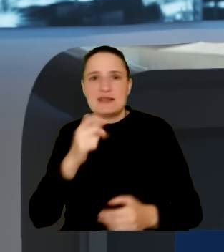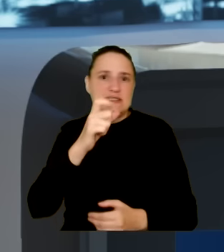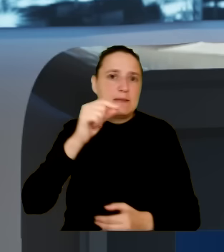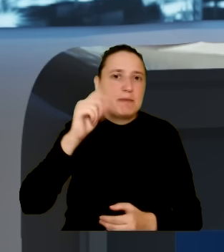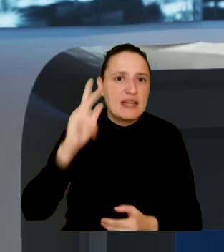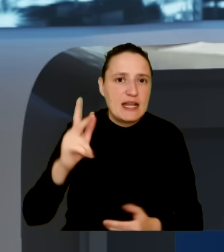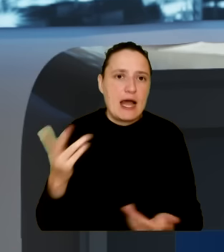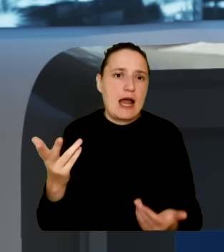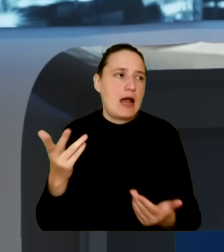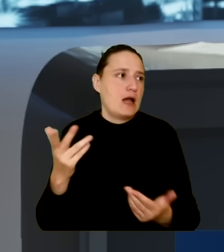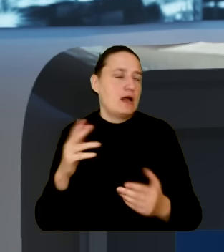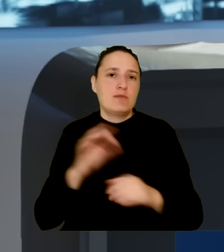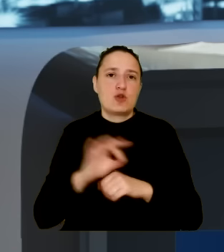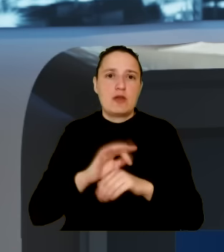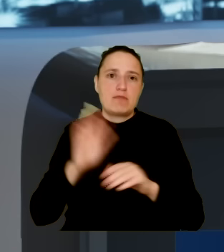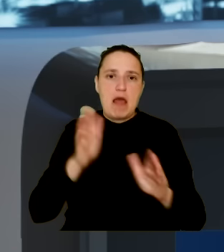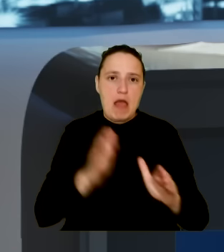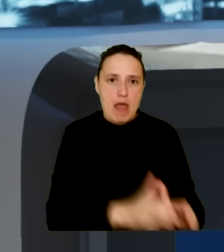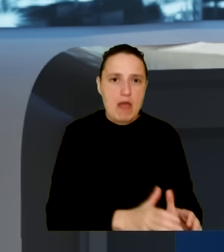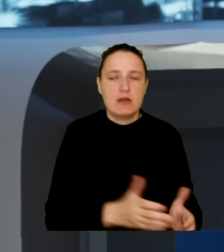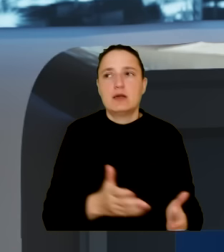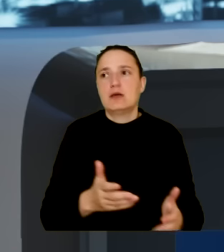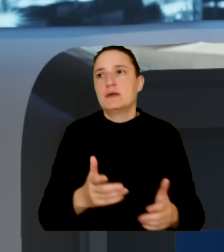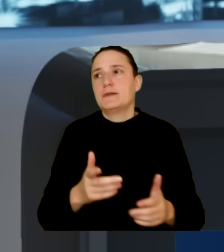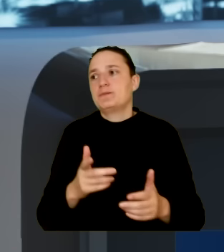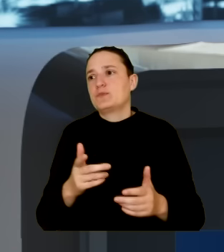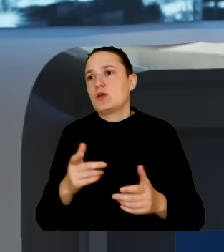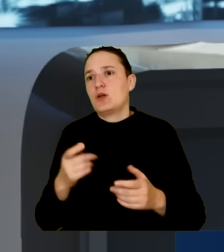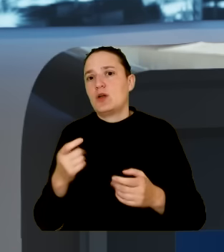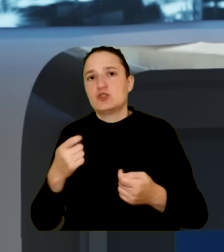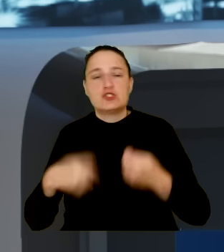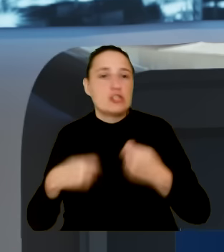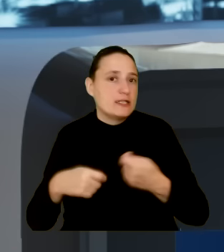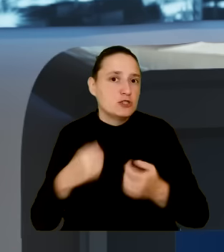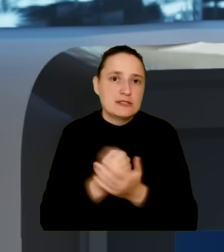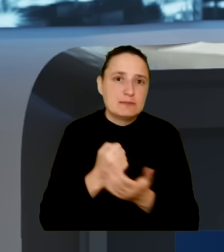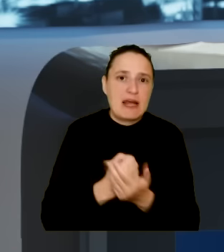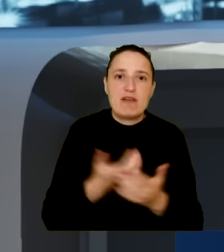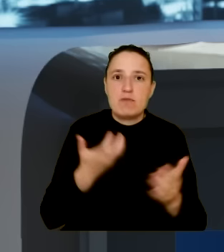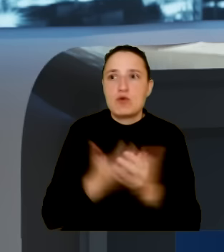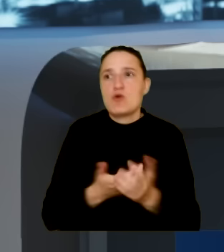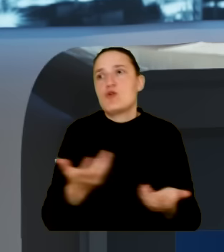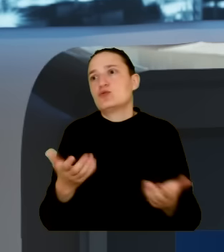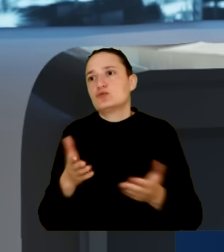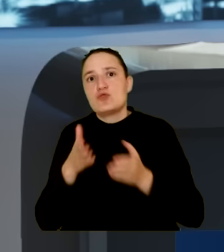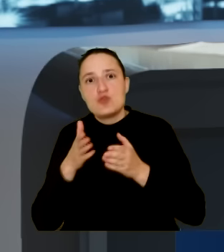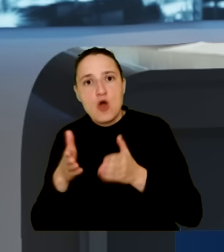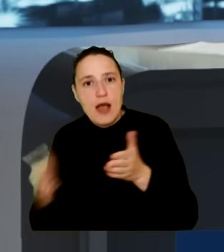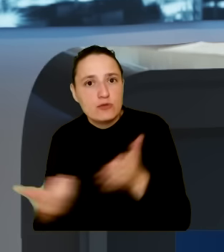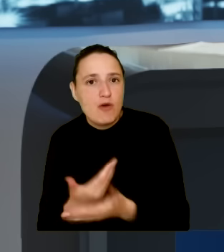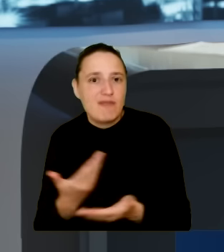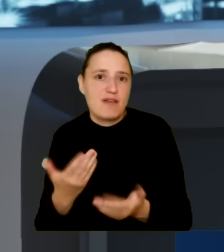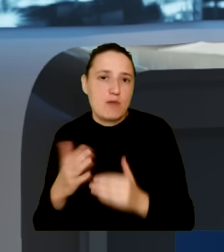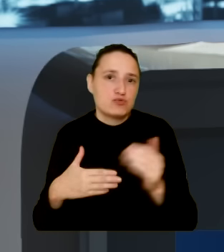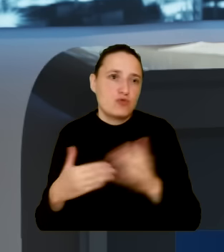tamowany, sport w Szczecinie, kontenerowy, ta droga, która ma być, ta nowa, która miała być budowana,